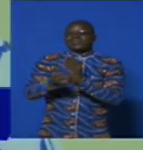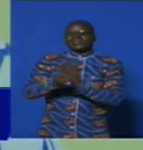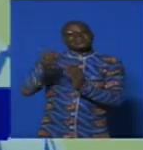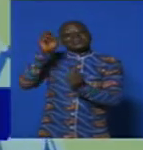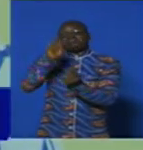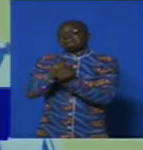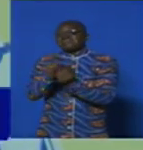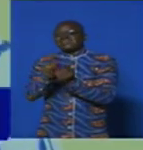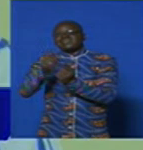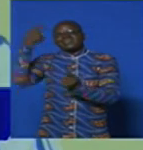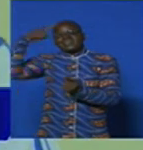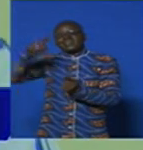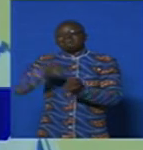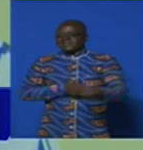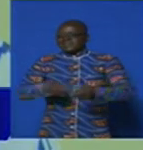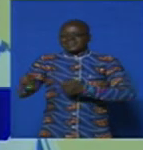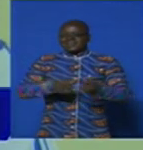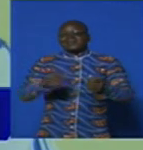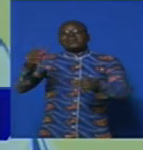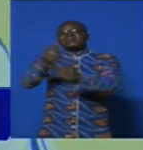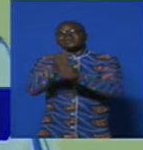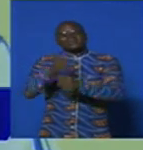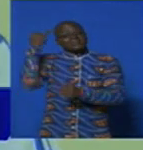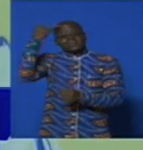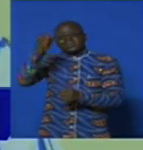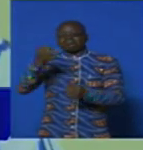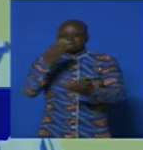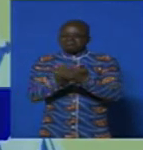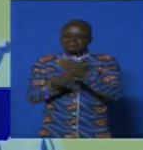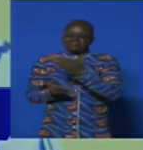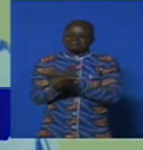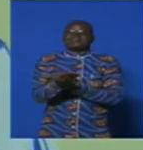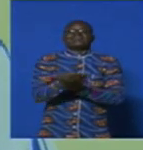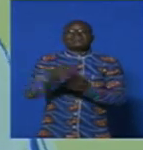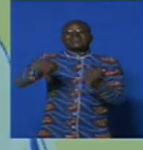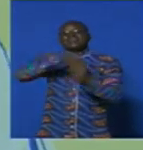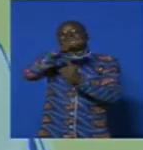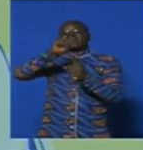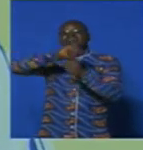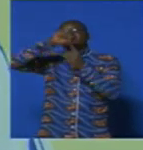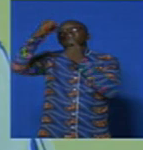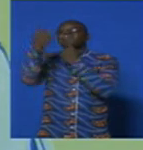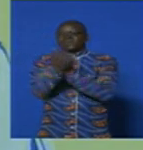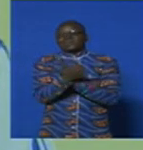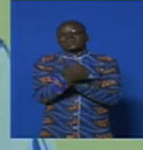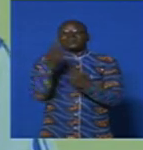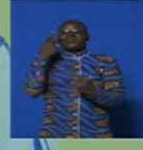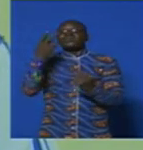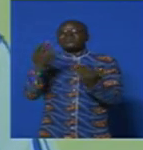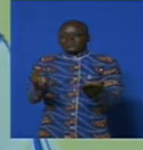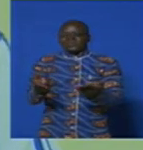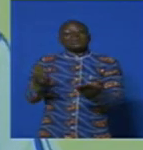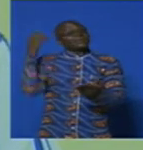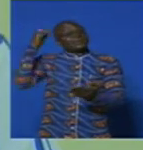une situation administrative prise en otage par l'incivisme et la corruption, une situation sociale gagnée par la grogne. Voilà ce qui caractérise le Burkina